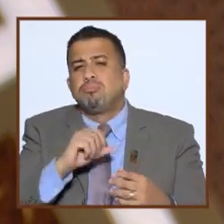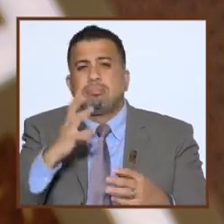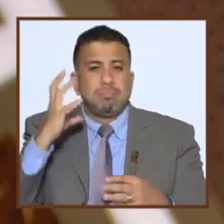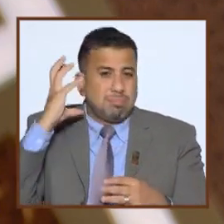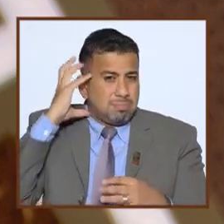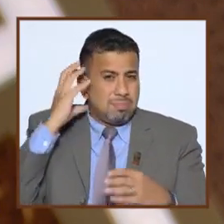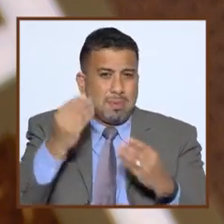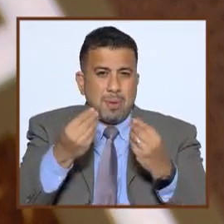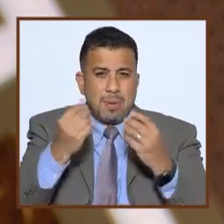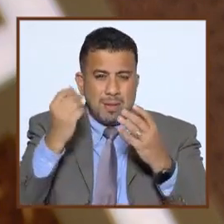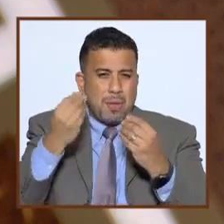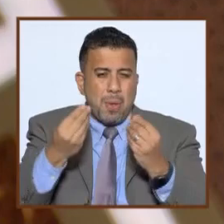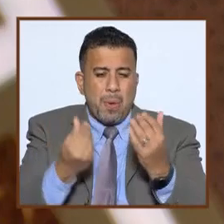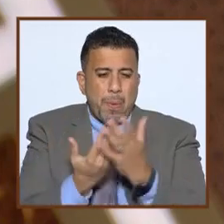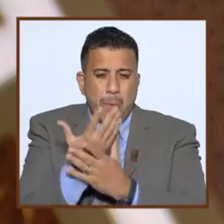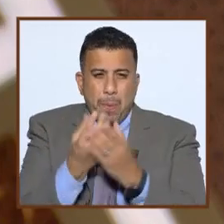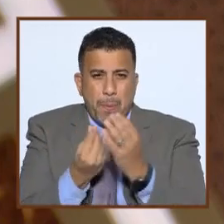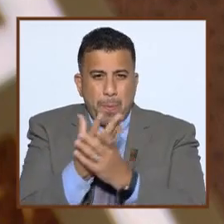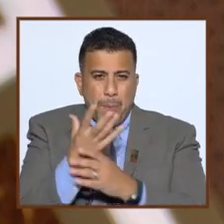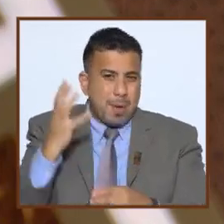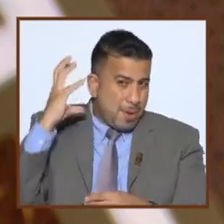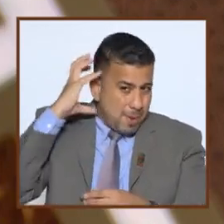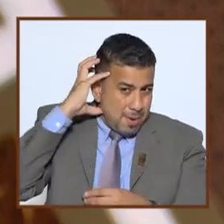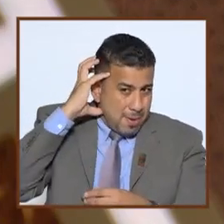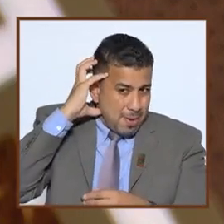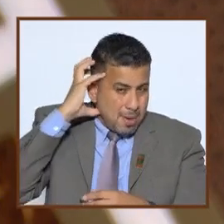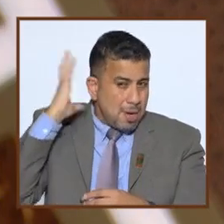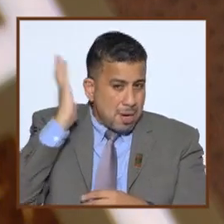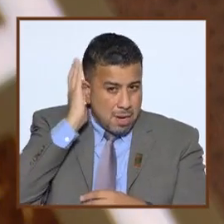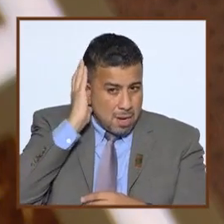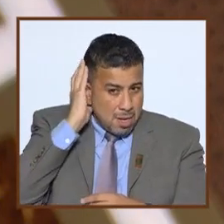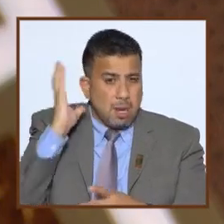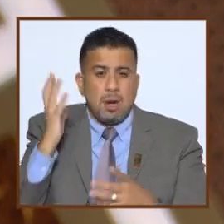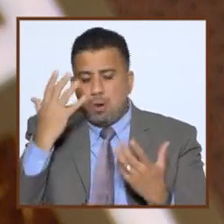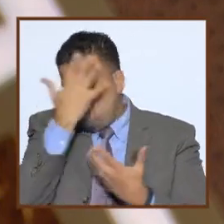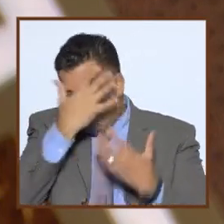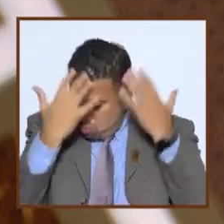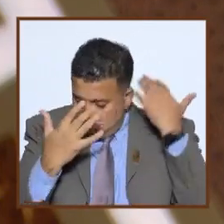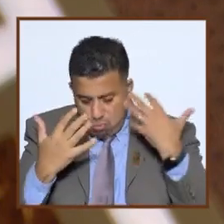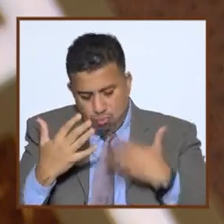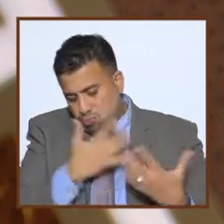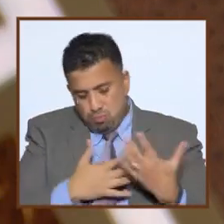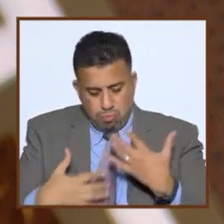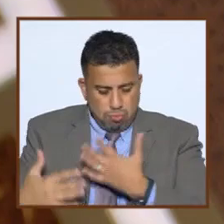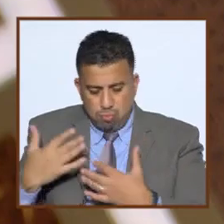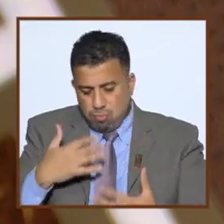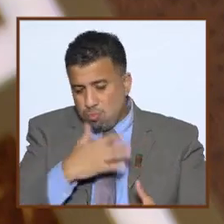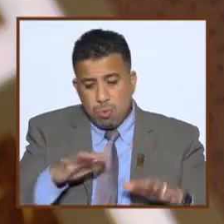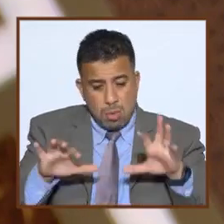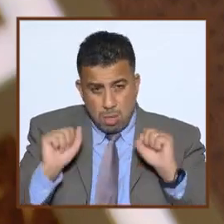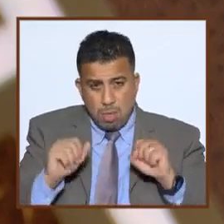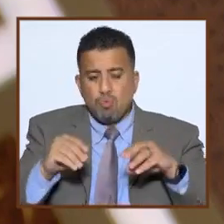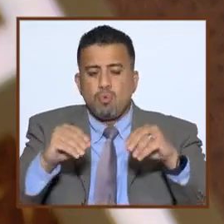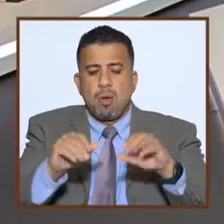بلاستيك تضع شيء من الاشياء العازله الى الماء وتغسل بقيه سائر بدنها وتتيمم بعده